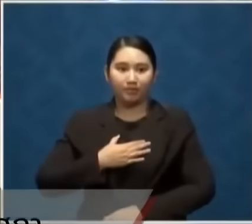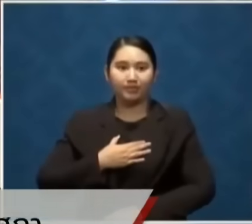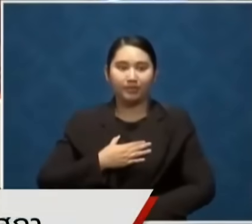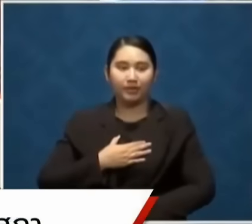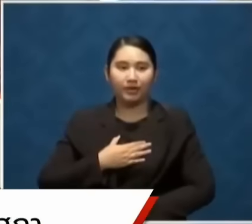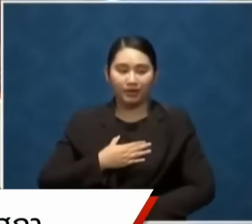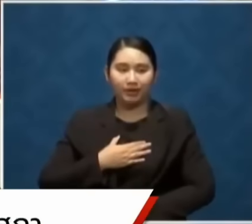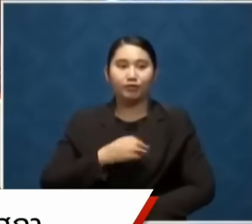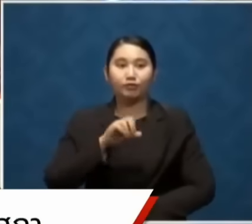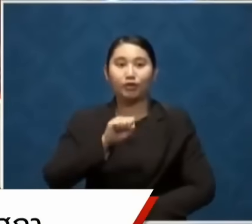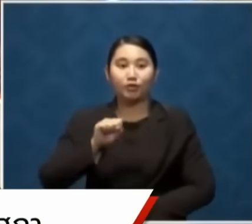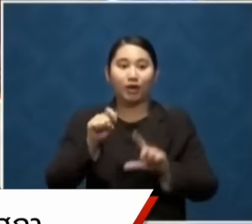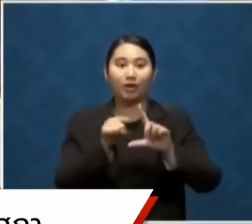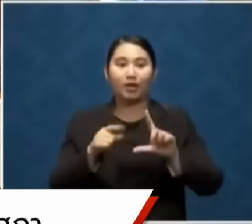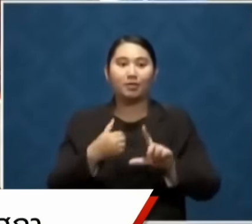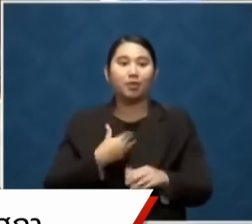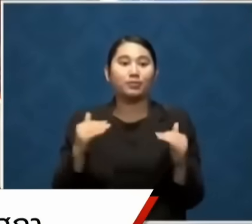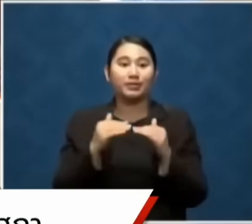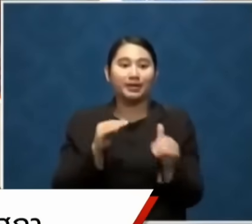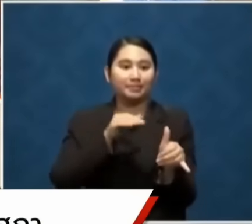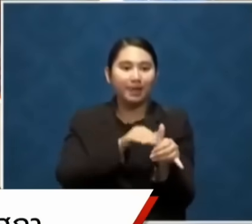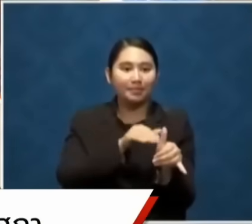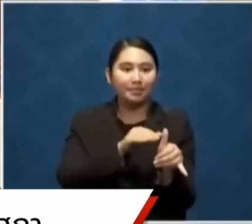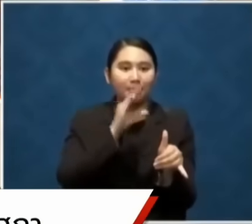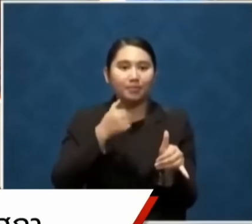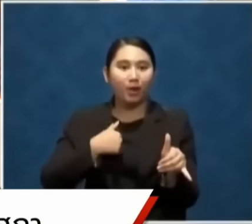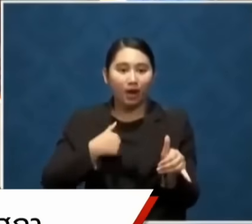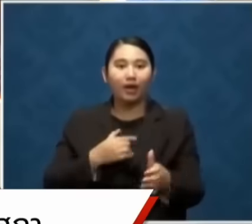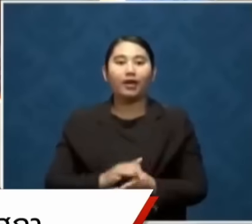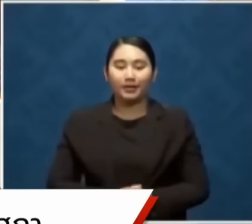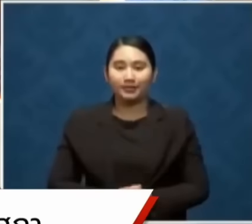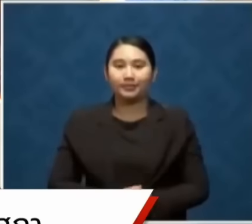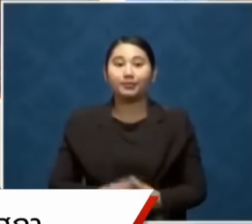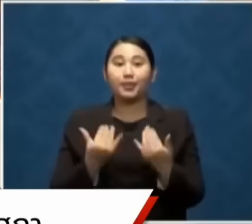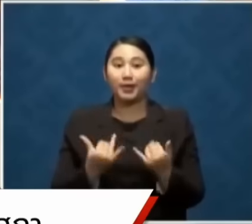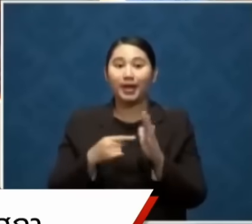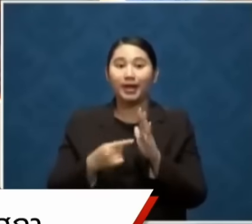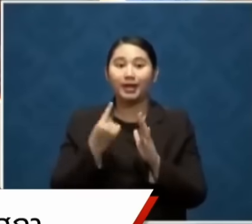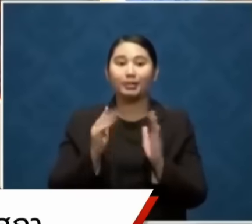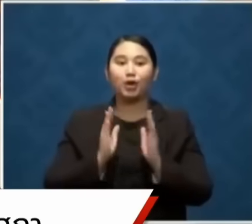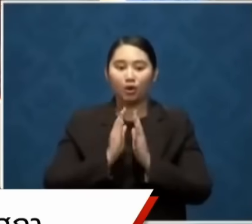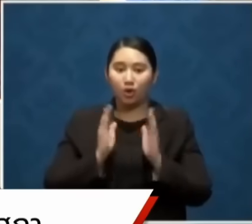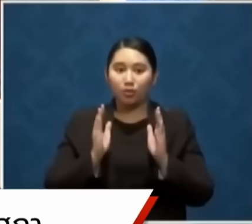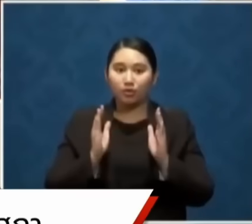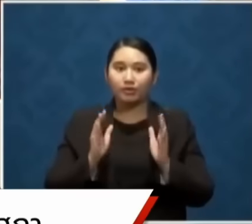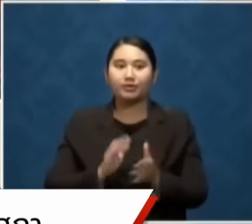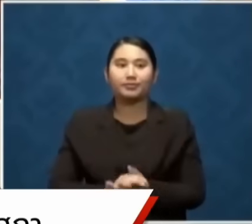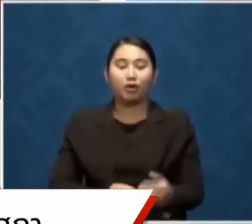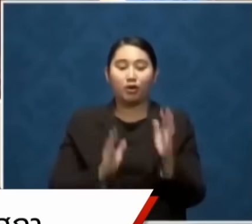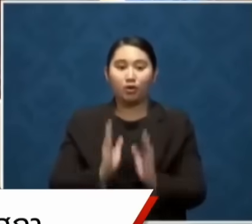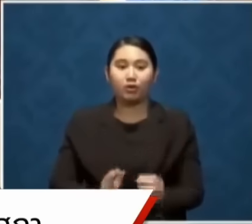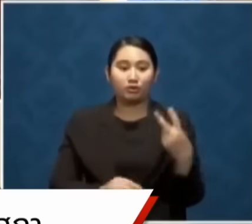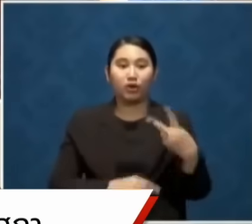ถูกเสนอชื่อเป็นนายกรัฐมนตรีเนี่ยนะคะชี้แจงต่อที่ประชุมรัฐสภาโดยบอกว่าตามประเด็นที่มีการถูกพาดพิงในการ